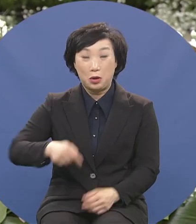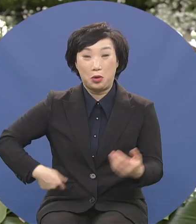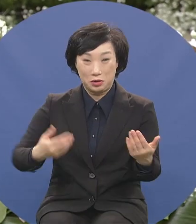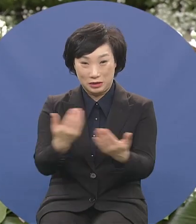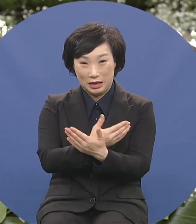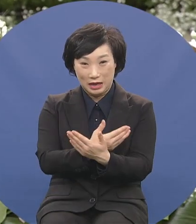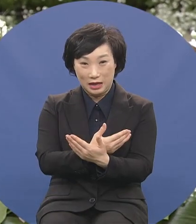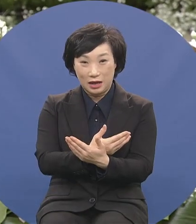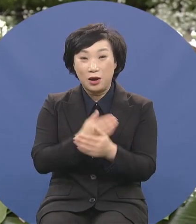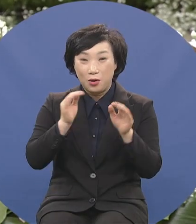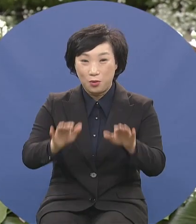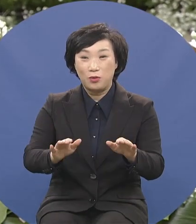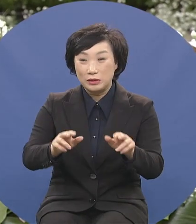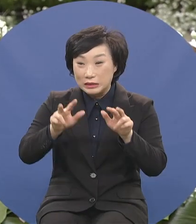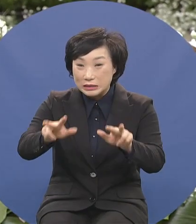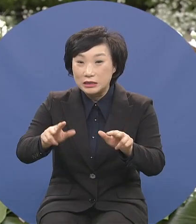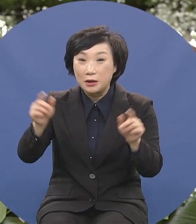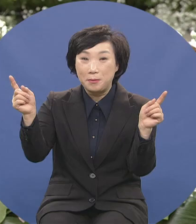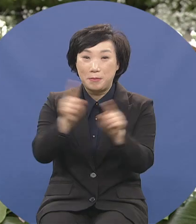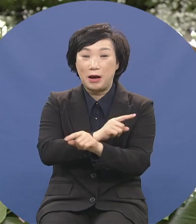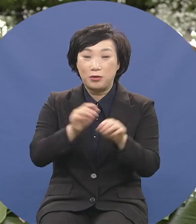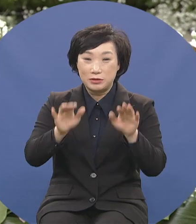오늘부로 바꿔줘서